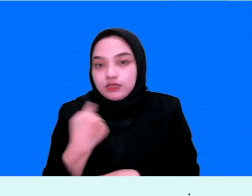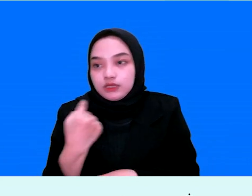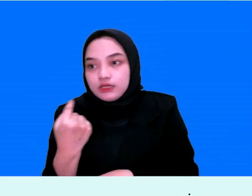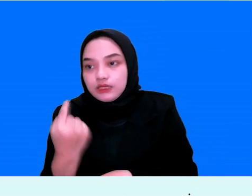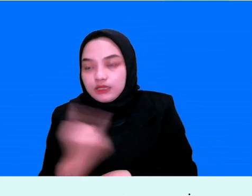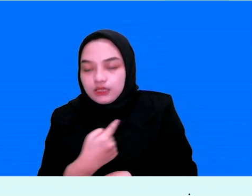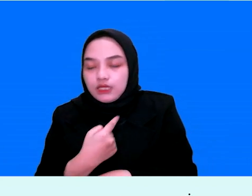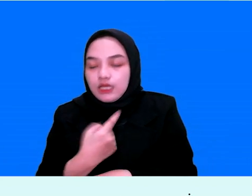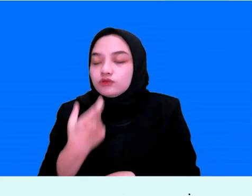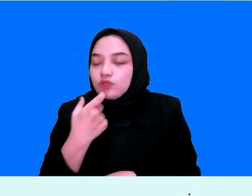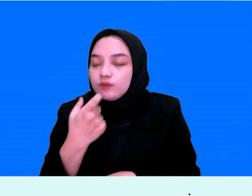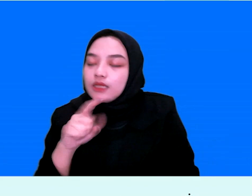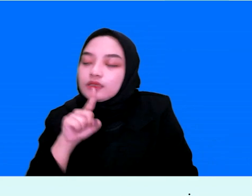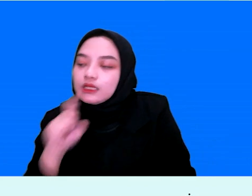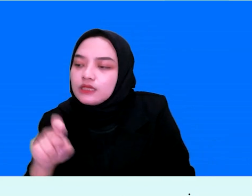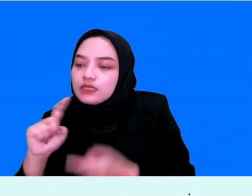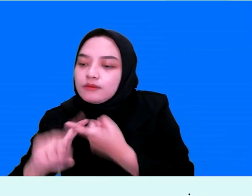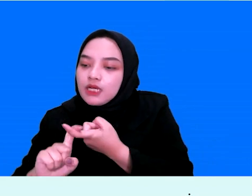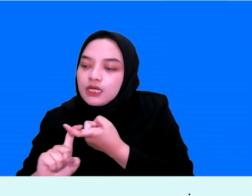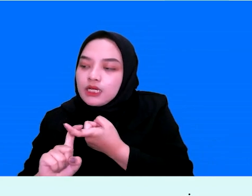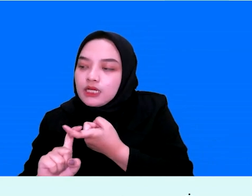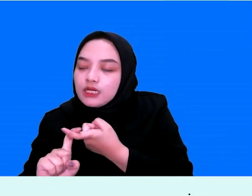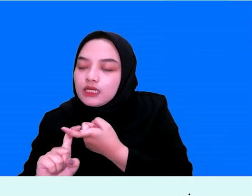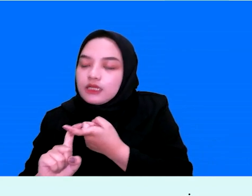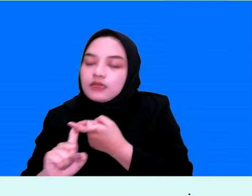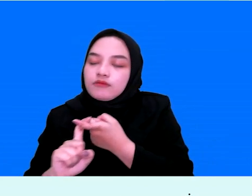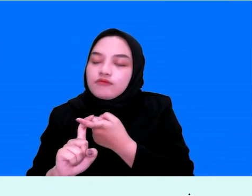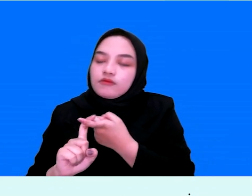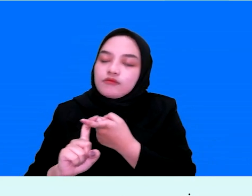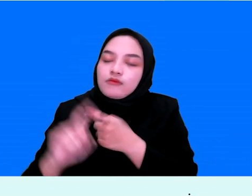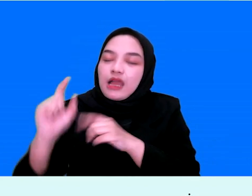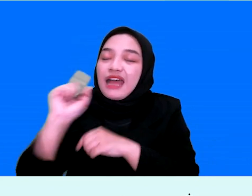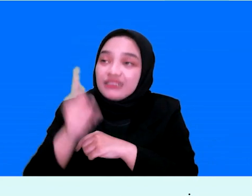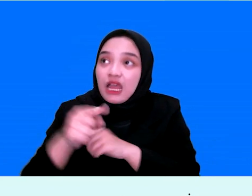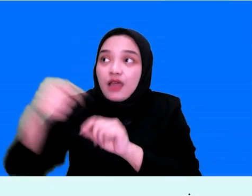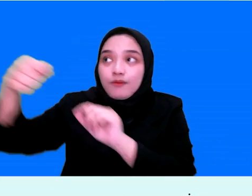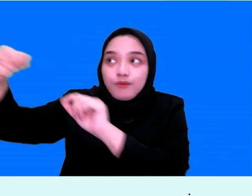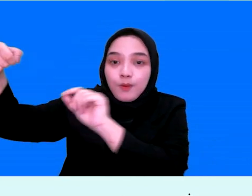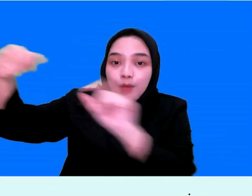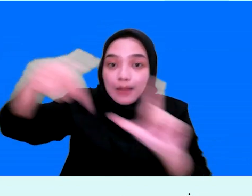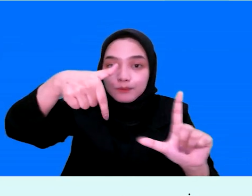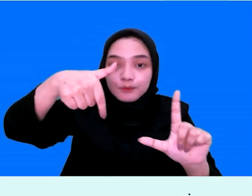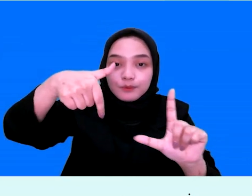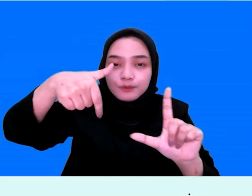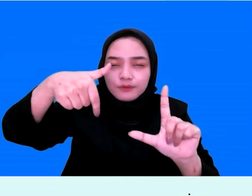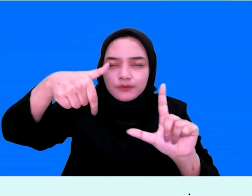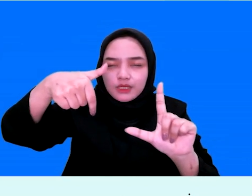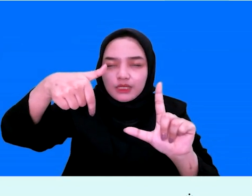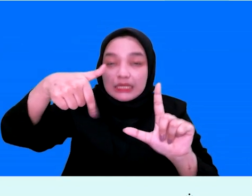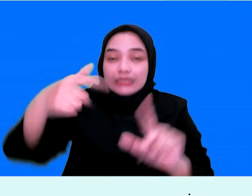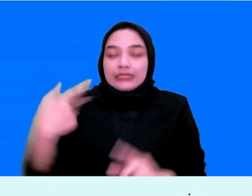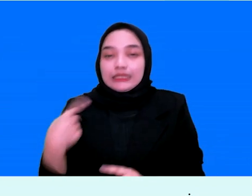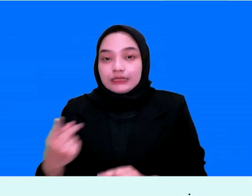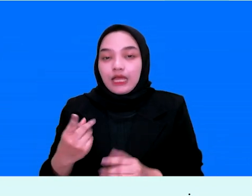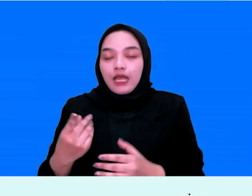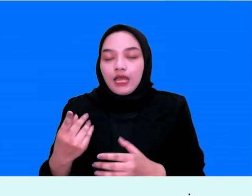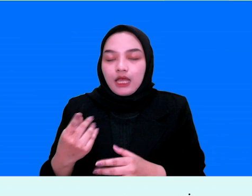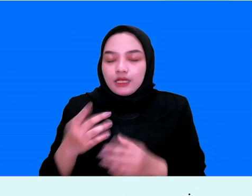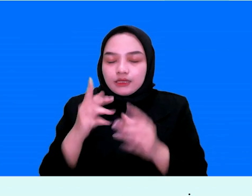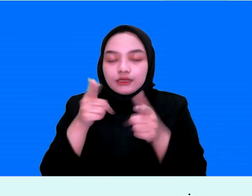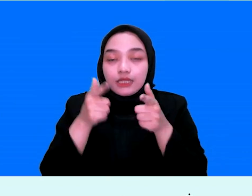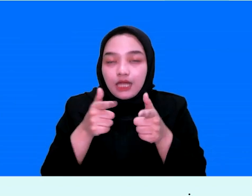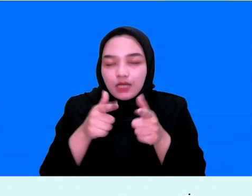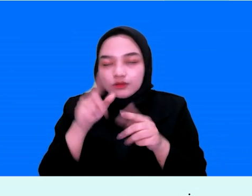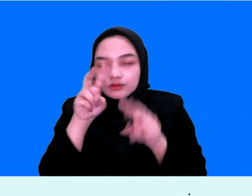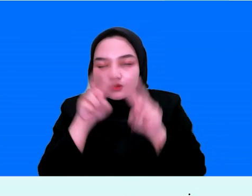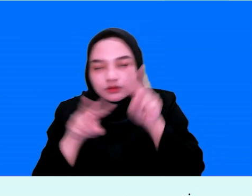observasi ke teman difabel, eh, itu pop-up itu menutupi layar, tapi teman difabel itu tidak terganggu dengan